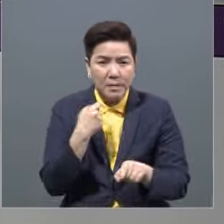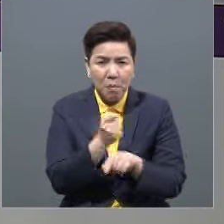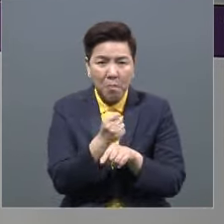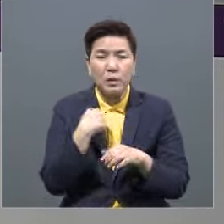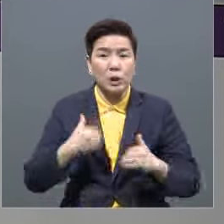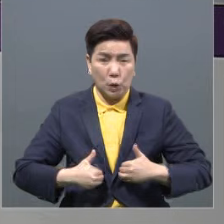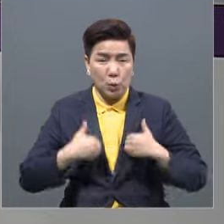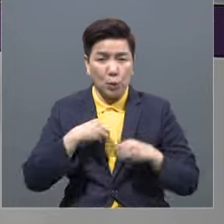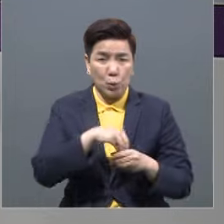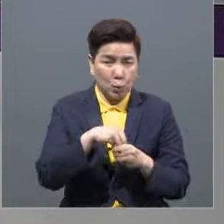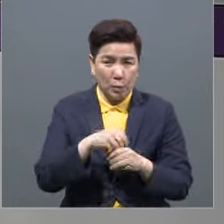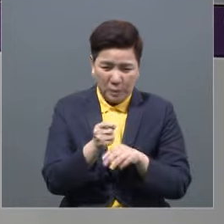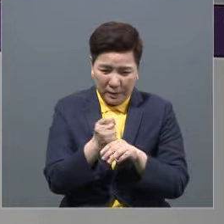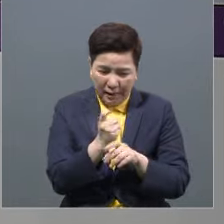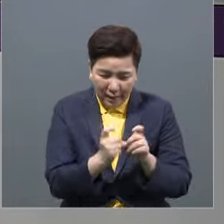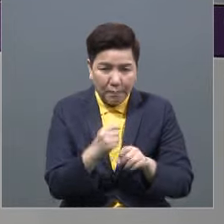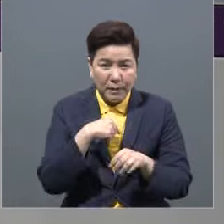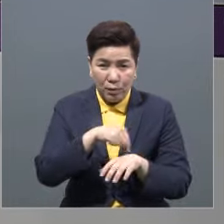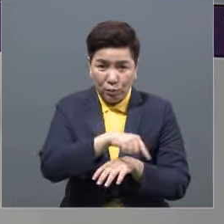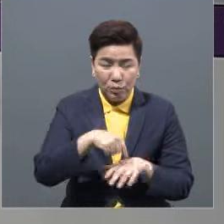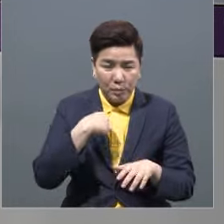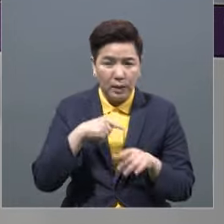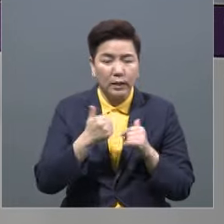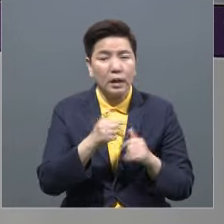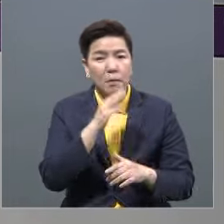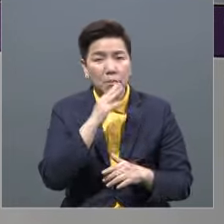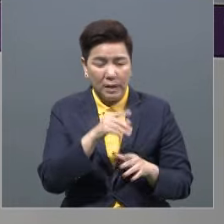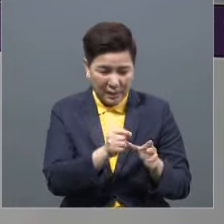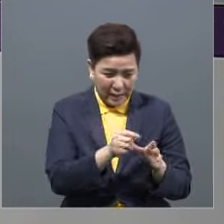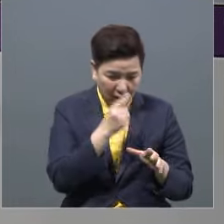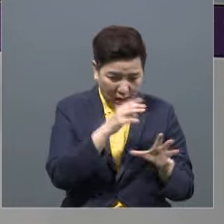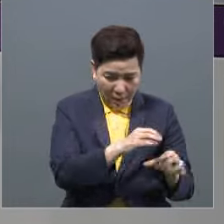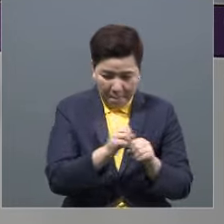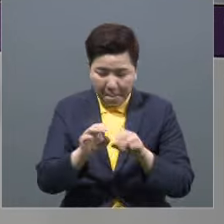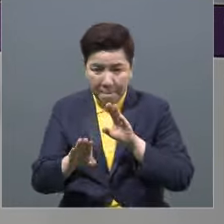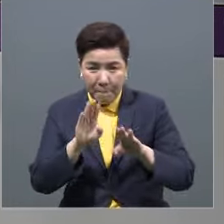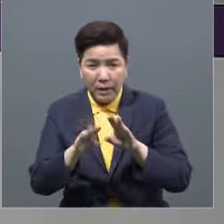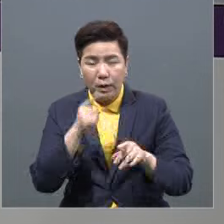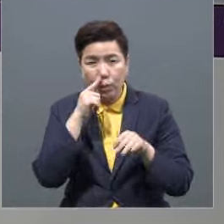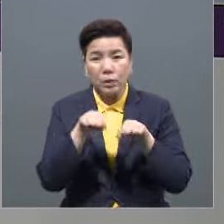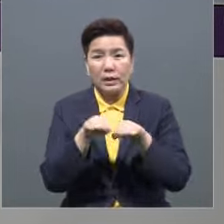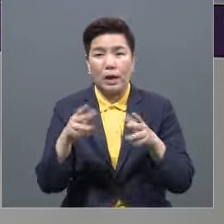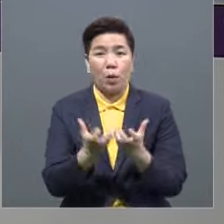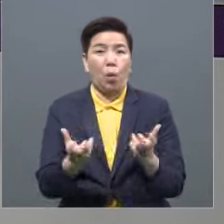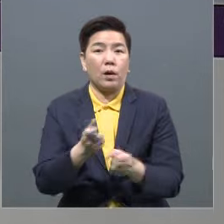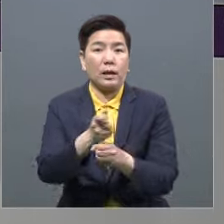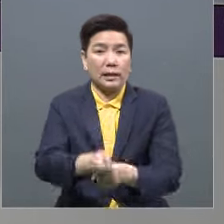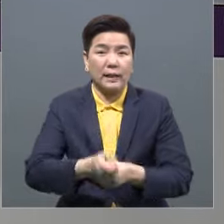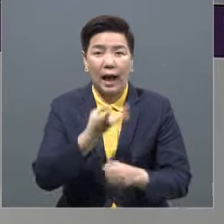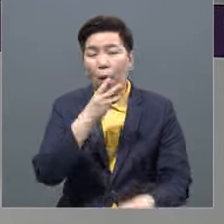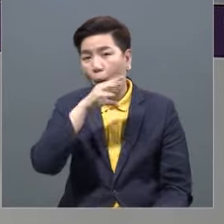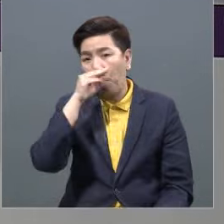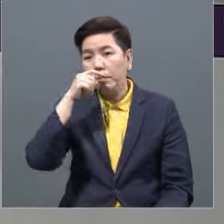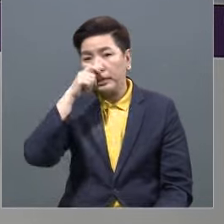ที่ยังมีชีวิตแล้วก็มีชิ้นส่วนของแมลงซึ่งหากเอาตัวนี้มาเปรียบเทียบกับมาตรฐานสินค้าเกษตรข้าวหอมมะลิไท